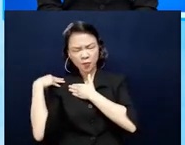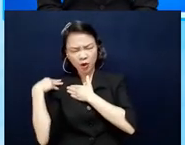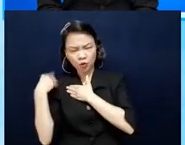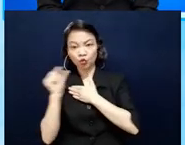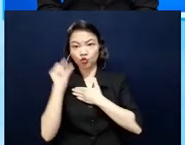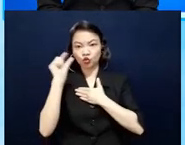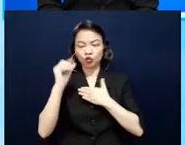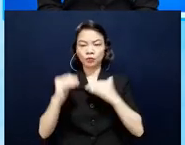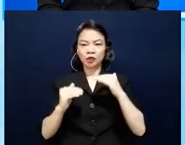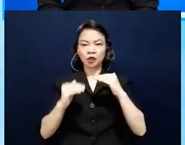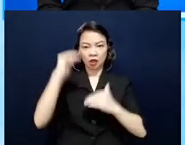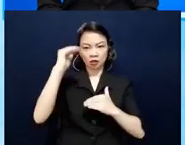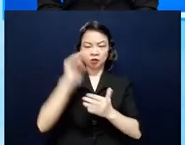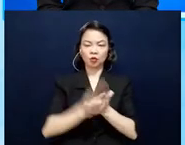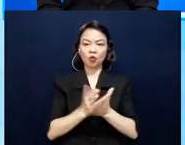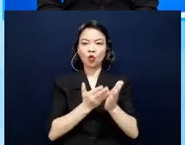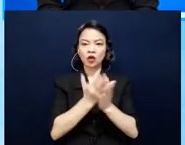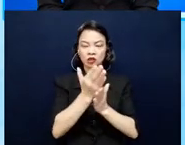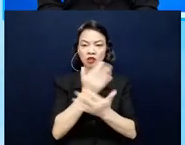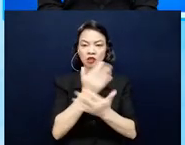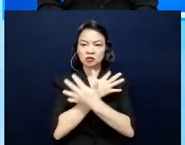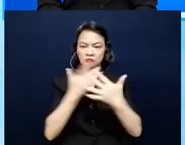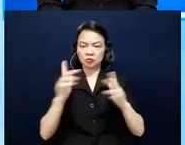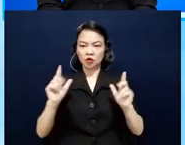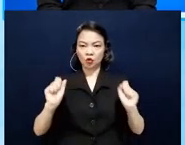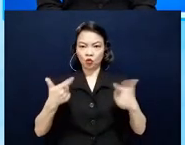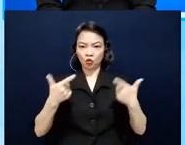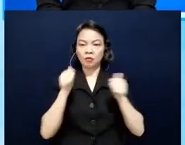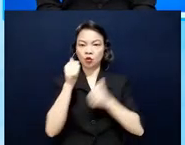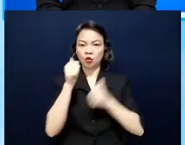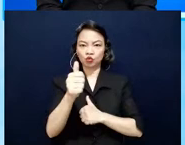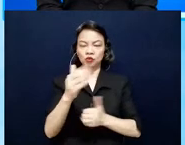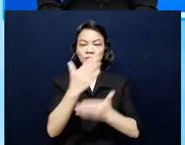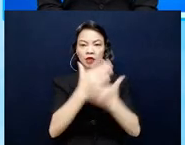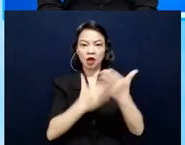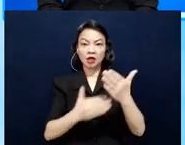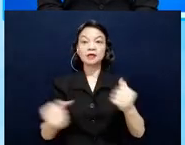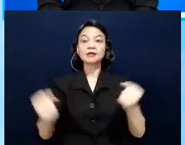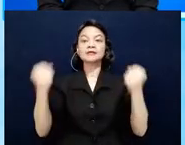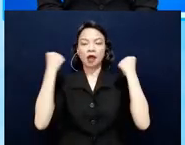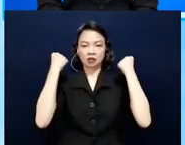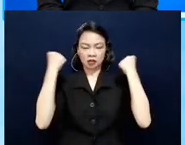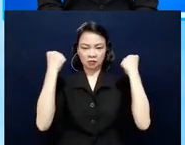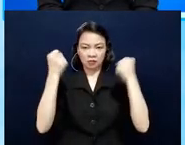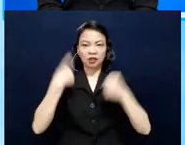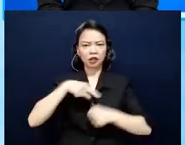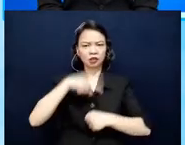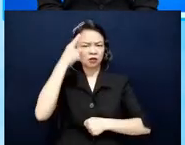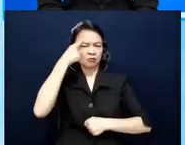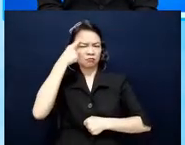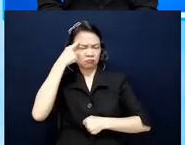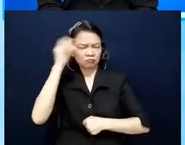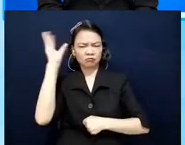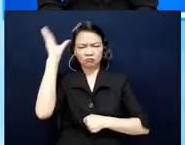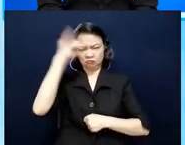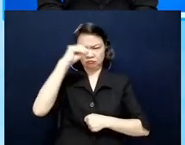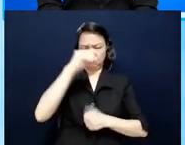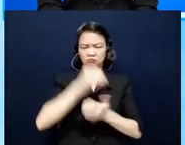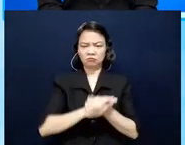kualitas kesejahteraan masyarakat, terutama di bidang kesehatan. Jadi kita sadari anak